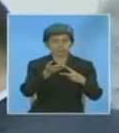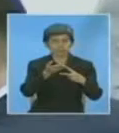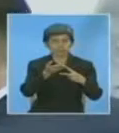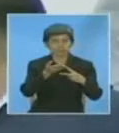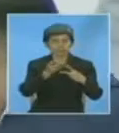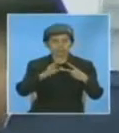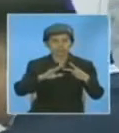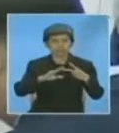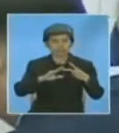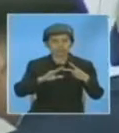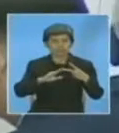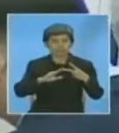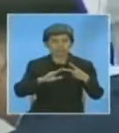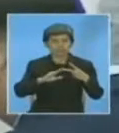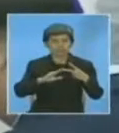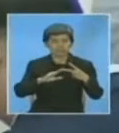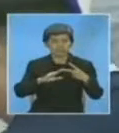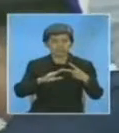สุรชัย